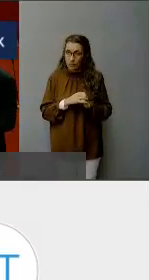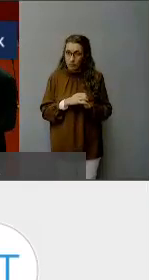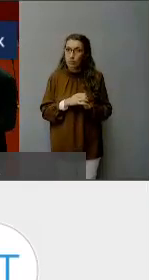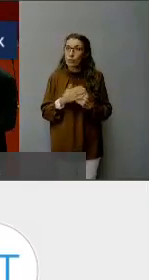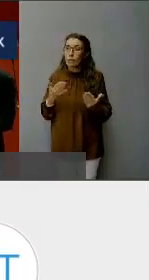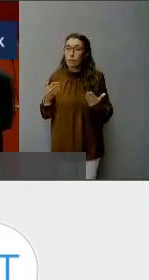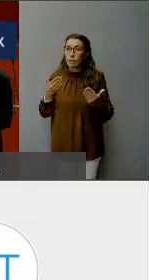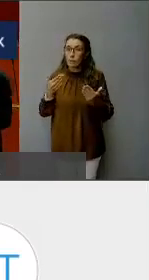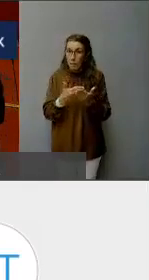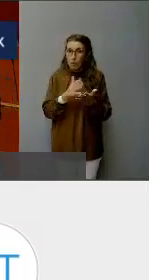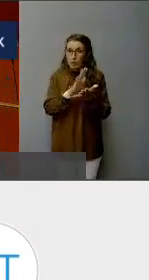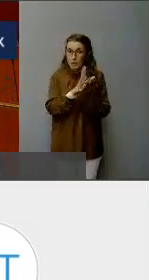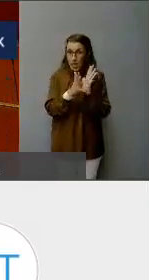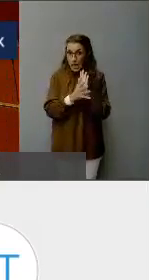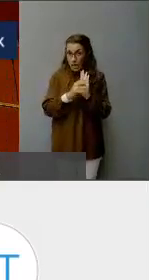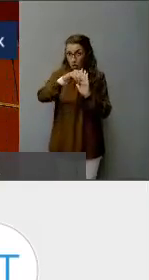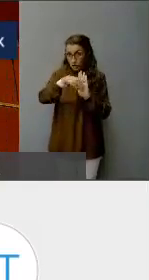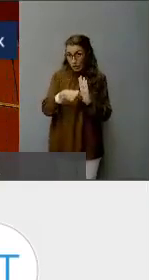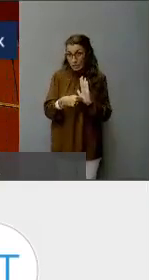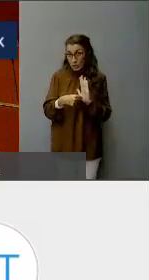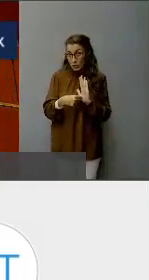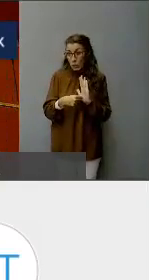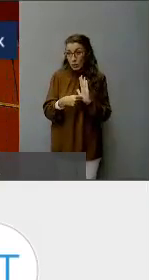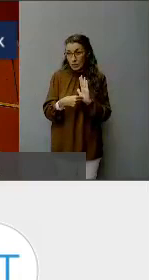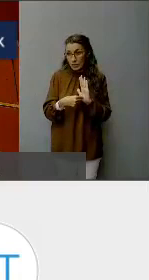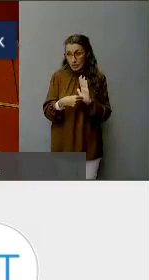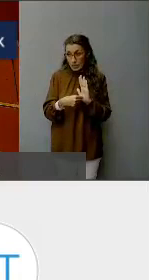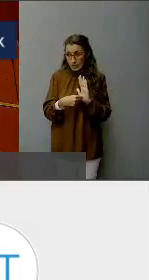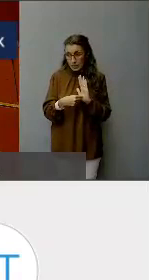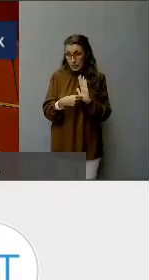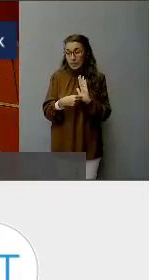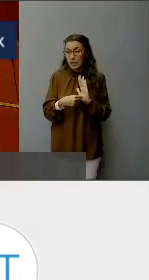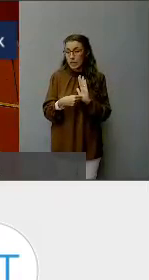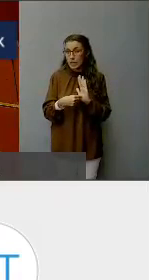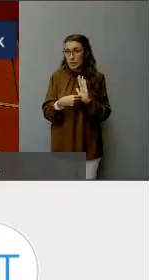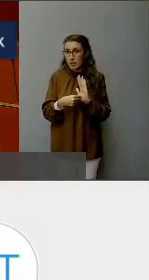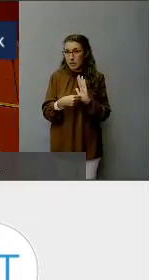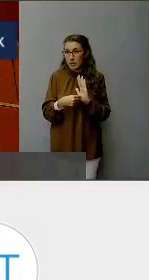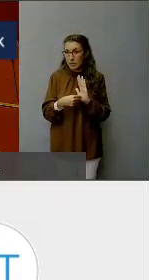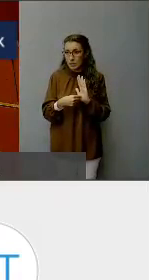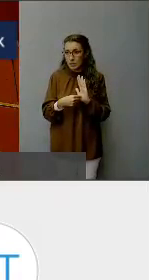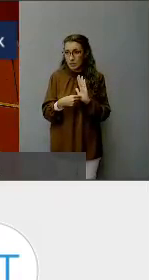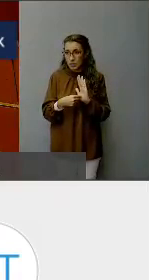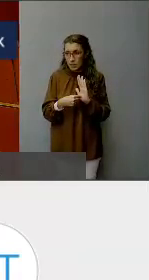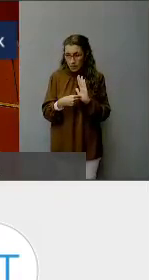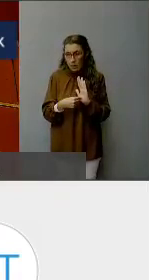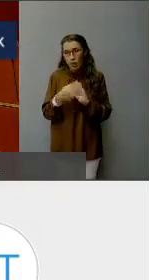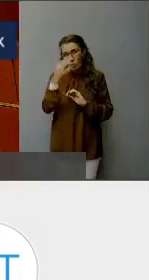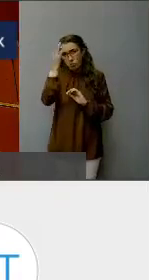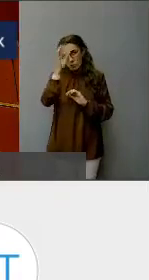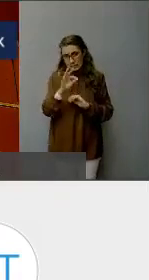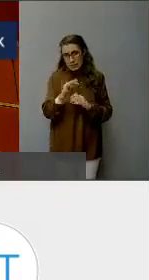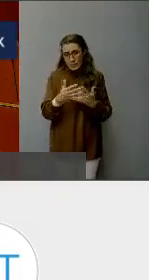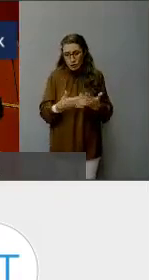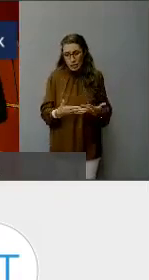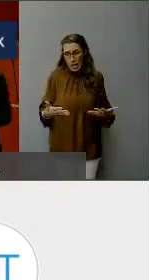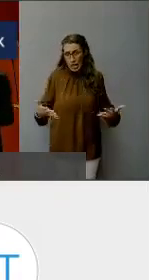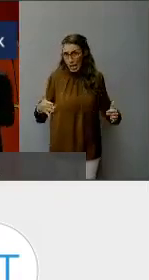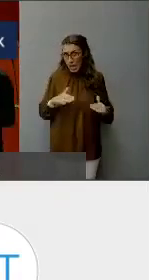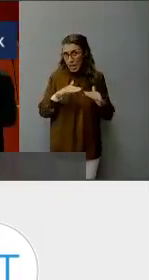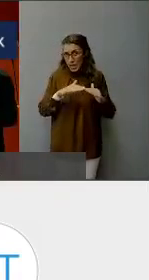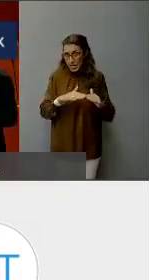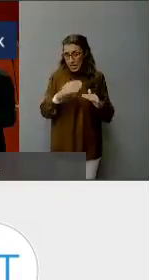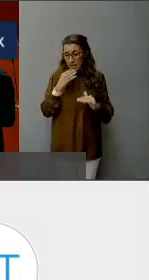convenzione oltre alle prestazioni finalizzate a parte dei terreni aggiungere parole secondo un piano